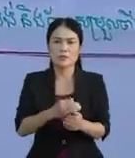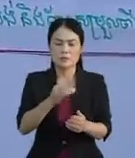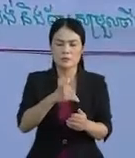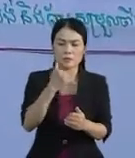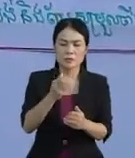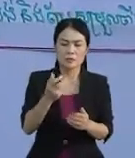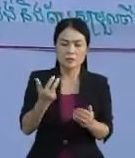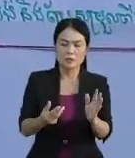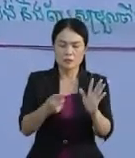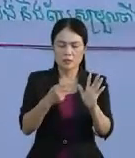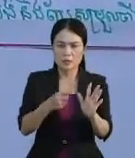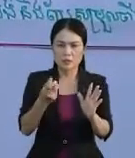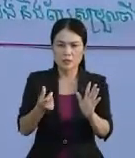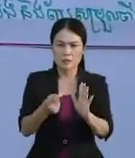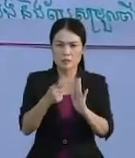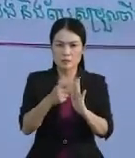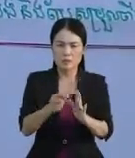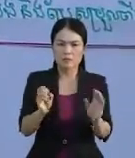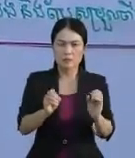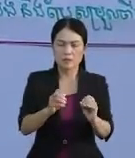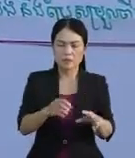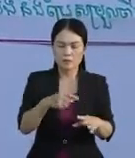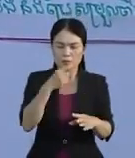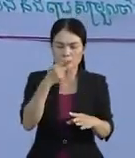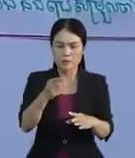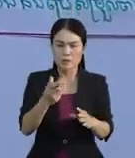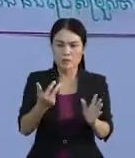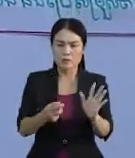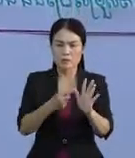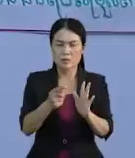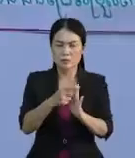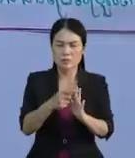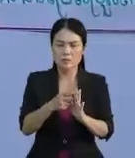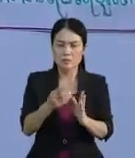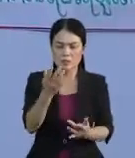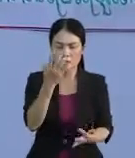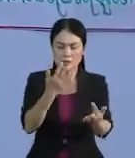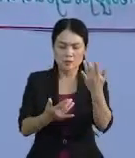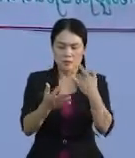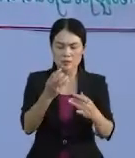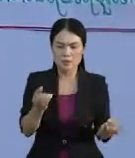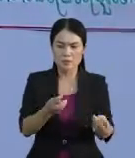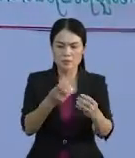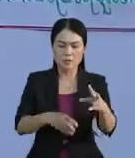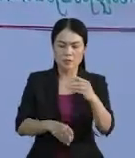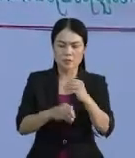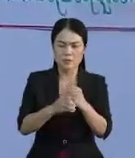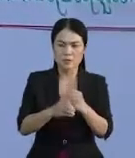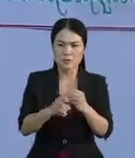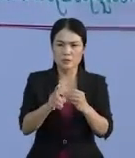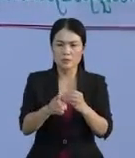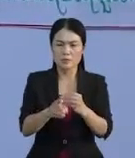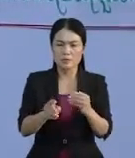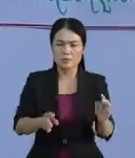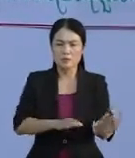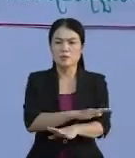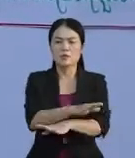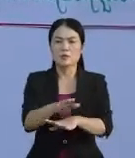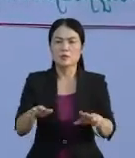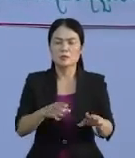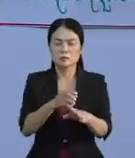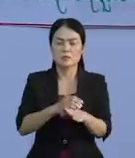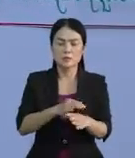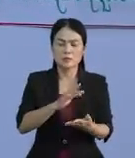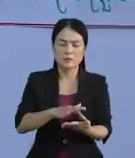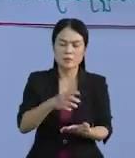สำได้ถ้าโดลอยกวาดไทม์เตียงปลาถ้าโดเอาดอสไรบันไทม์เตียนเครียดหนูวิยสไรดามีนสไร